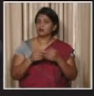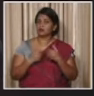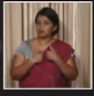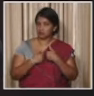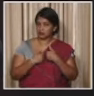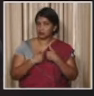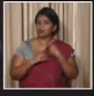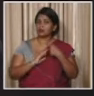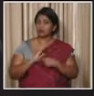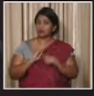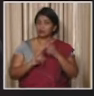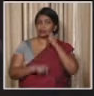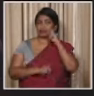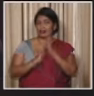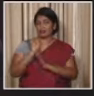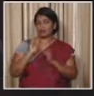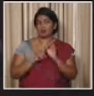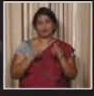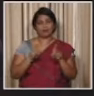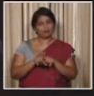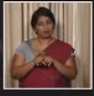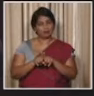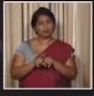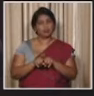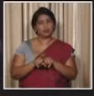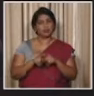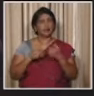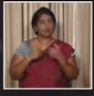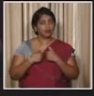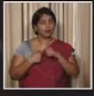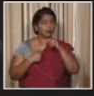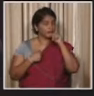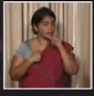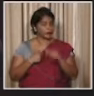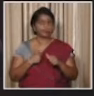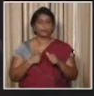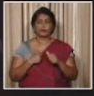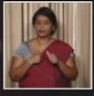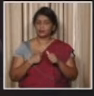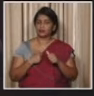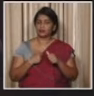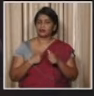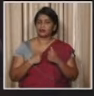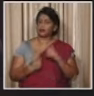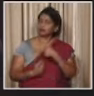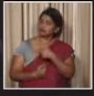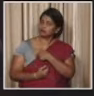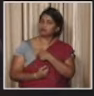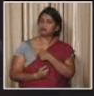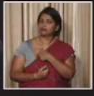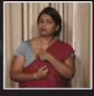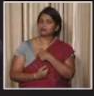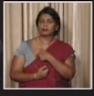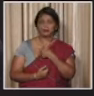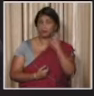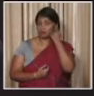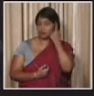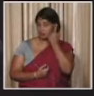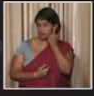මෙරටේ මහජන නියෝජිතයෝ හැටියට අපි අවංකවම හදවතින් හා